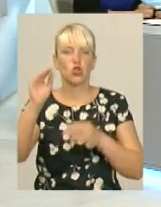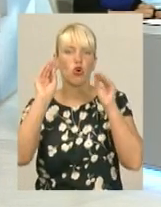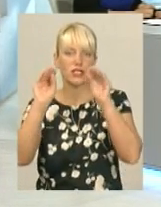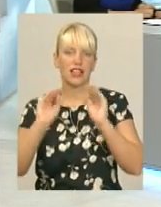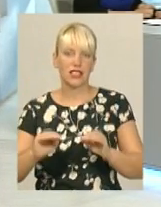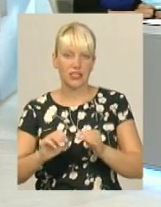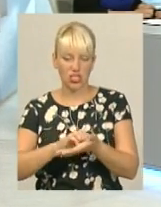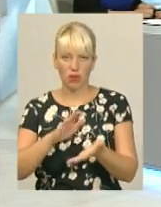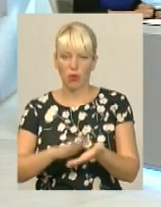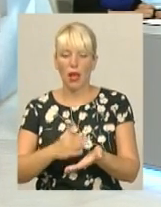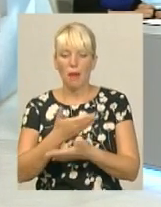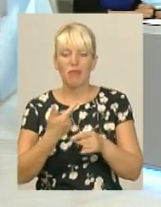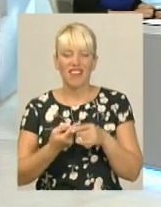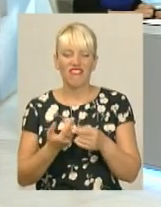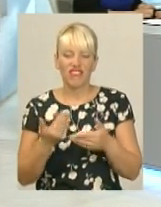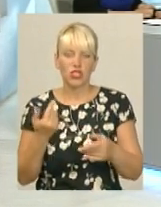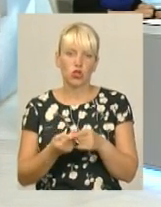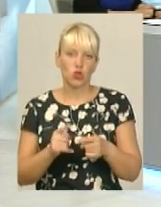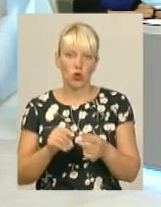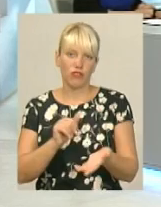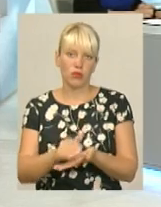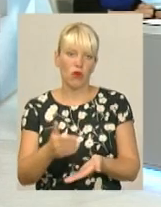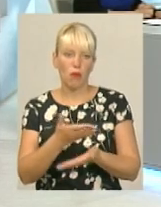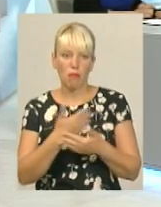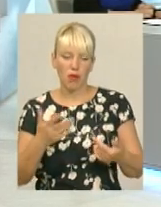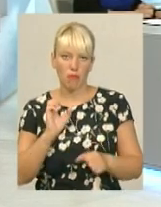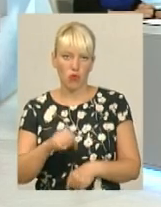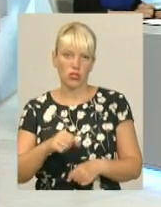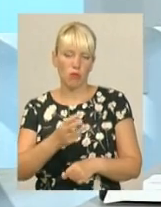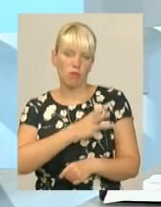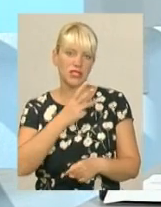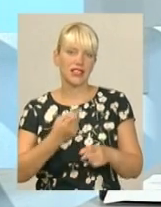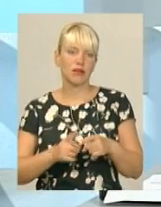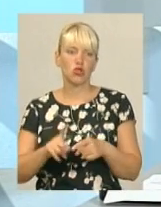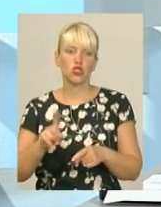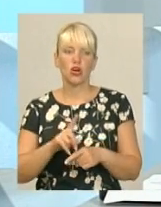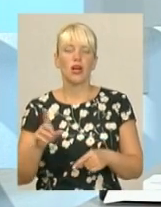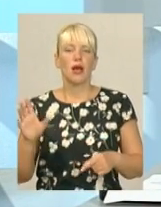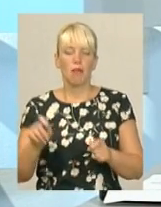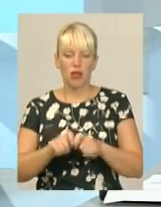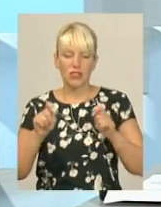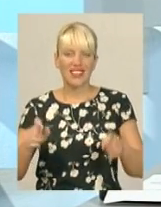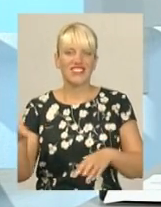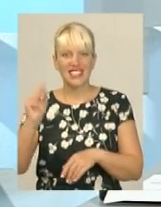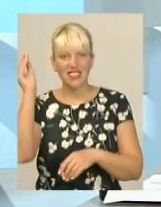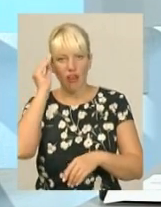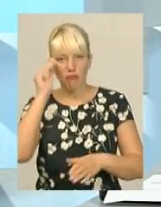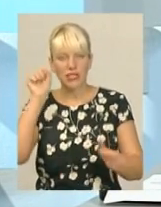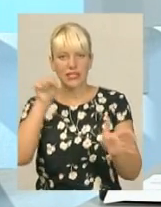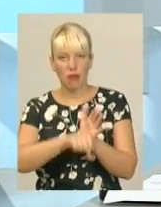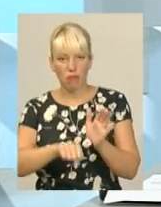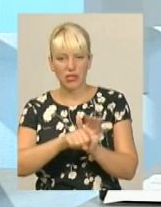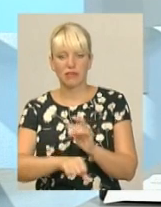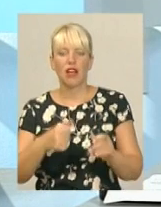цього відмовилися. Ми можемо пишатися тим, що ми розкрили всі навмисні вбивства. Ми маємо пишатися тим, що